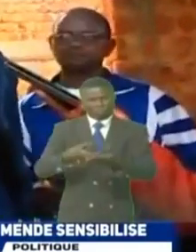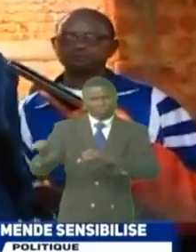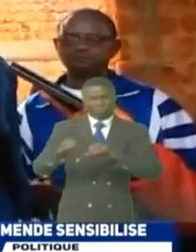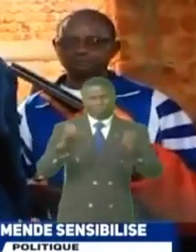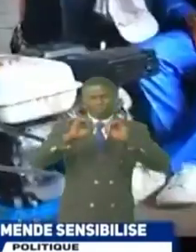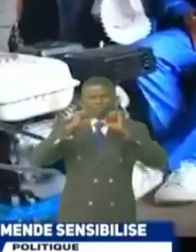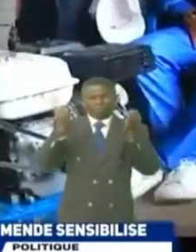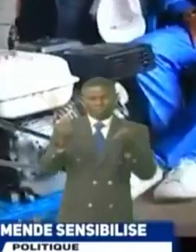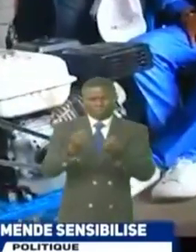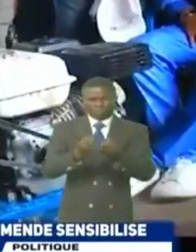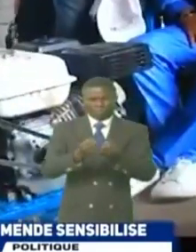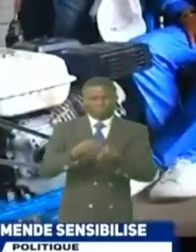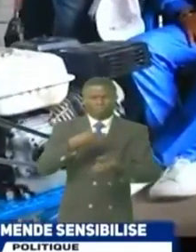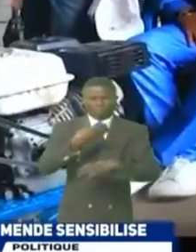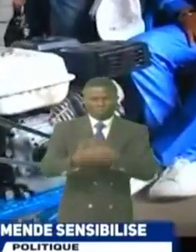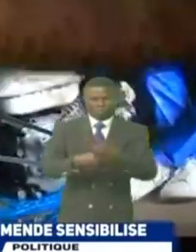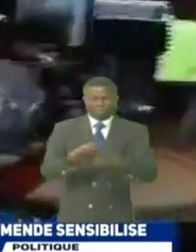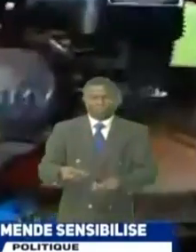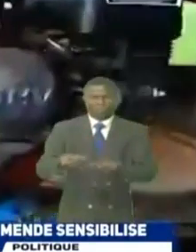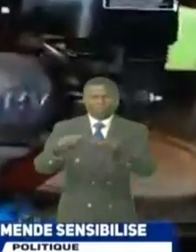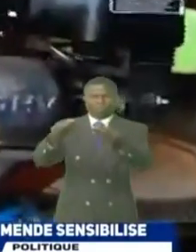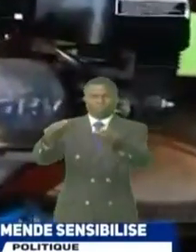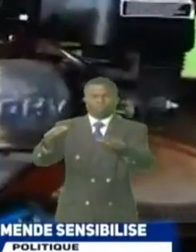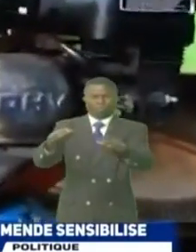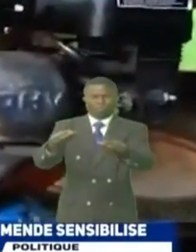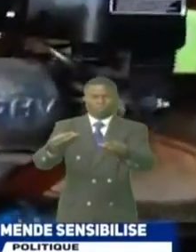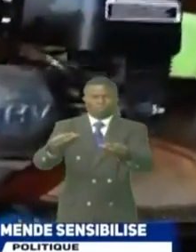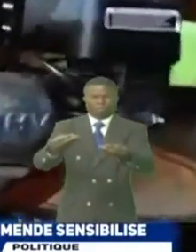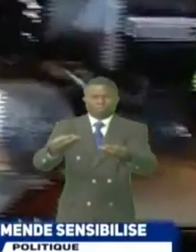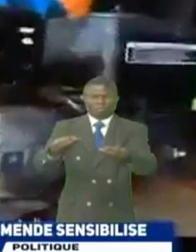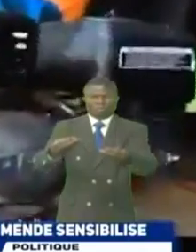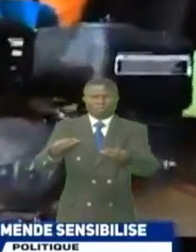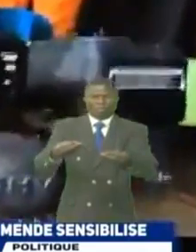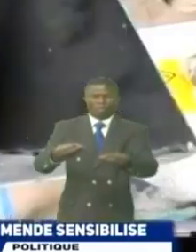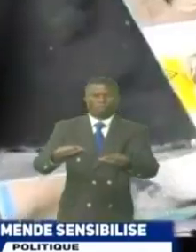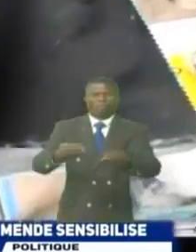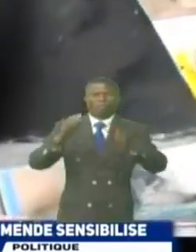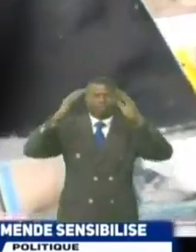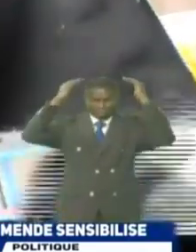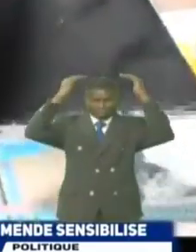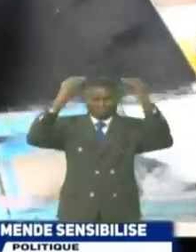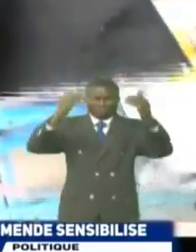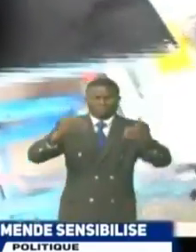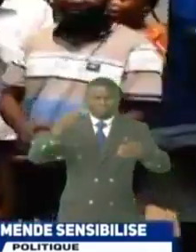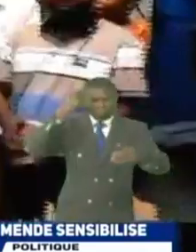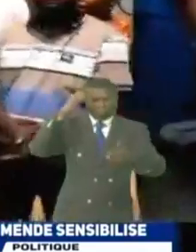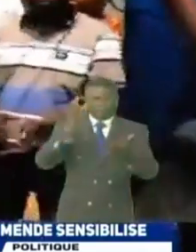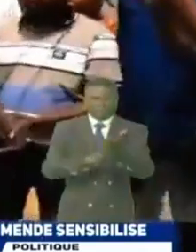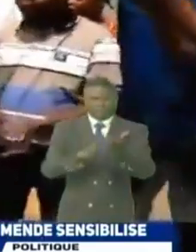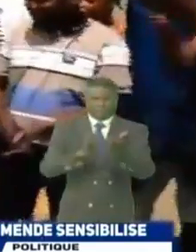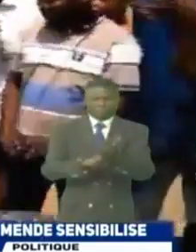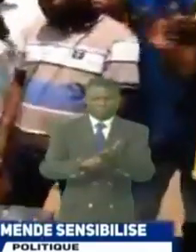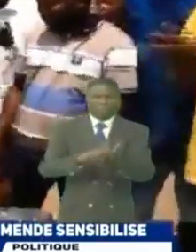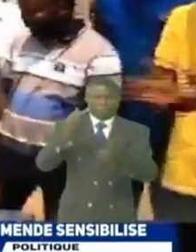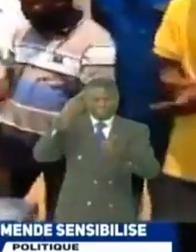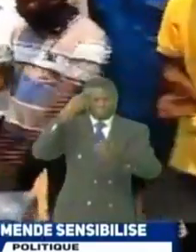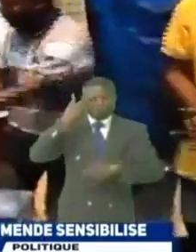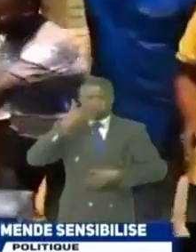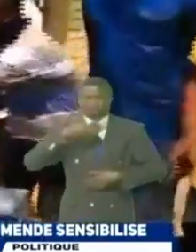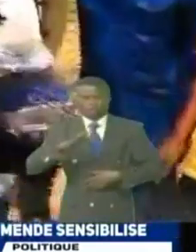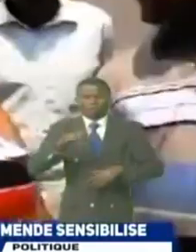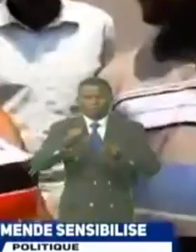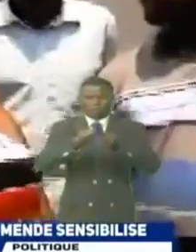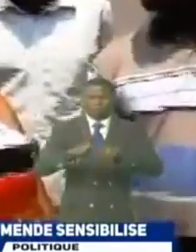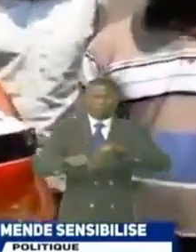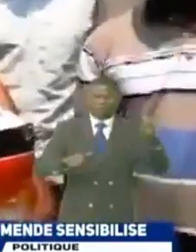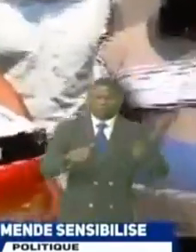sociales, il a procédé notamment à la remise des décortiqueuses, des riz, des tôles pour des écoles et centres de santé, ainsi que